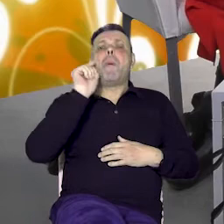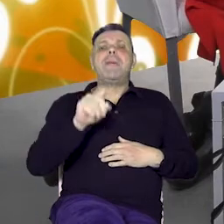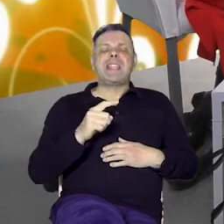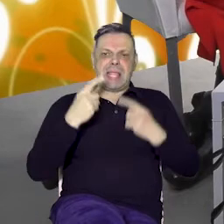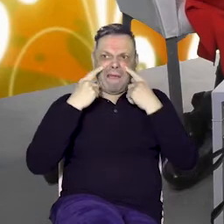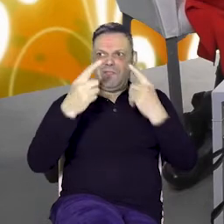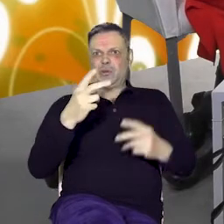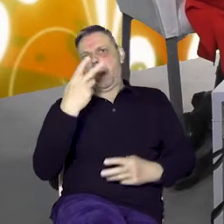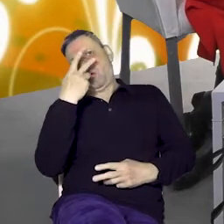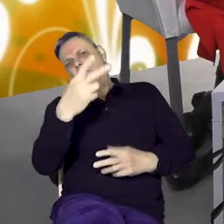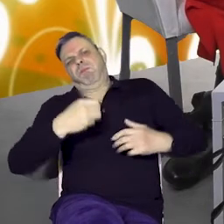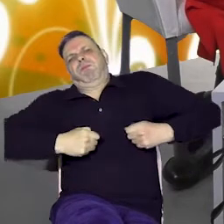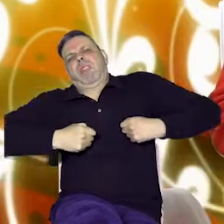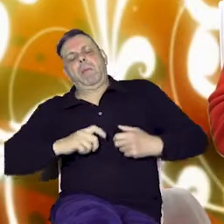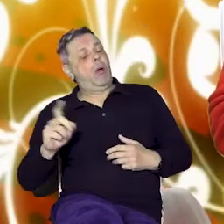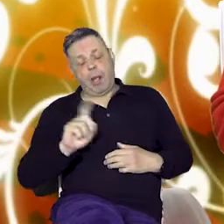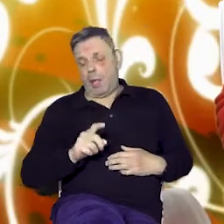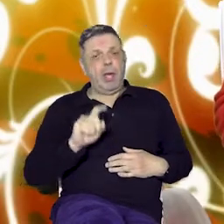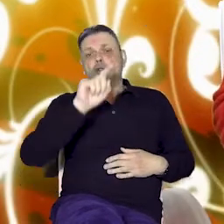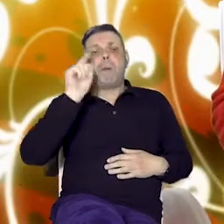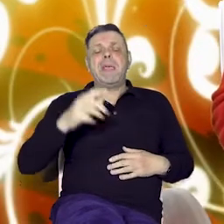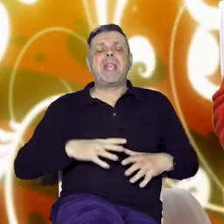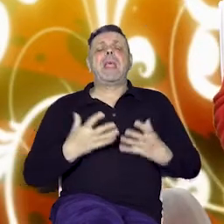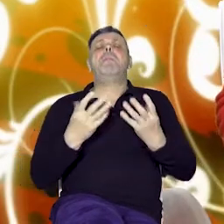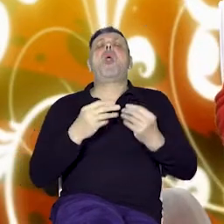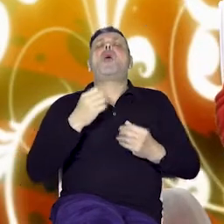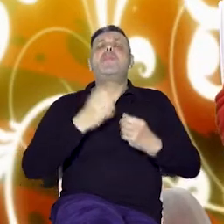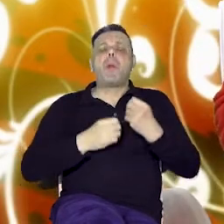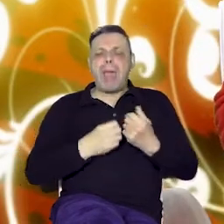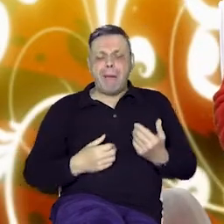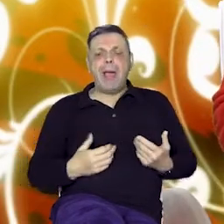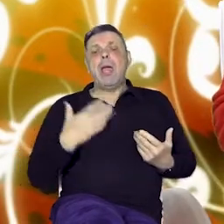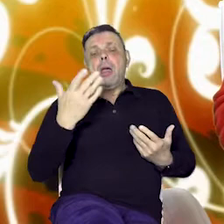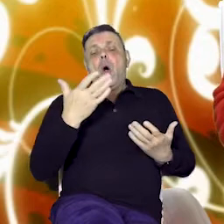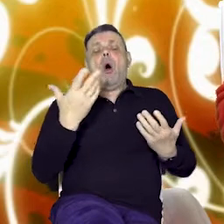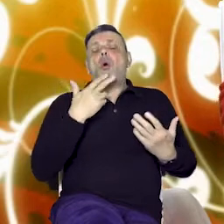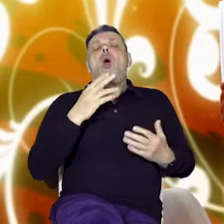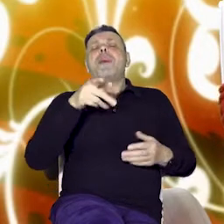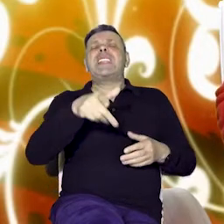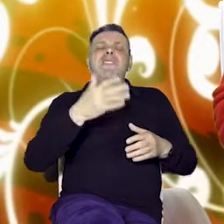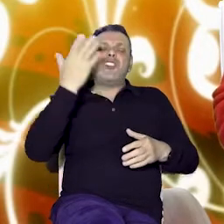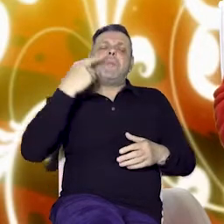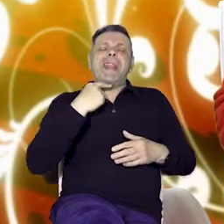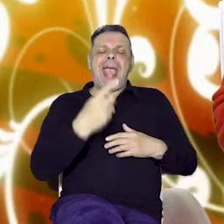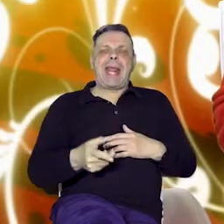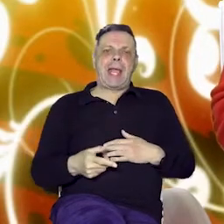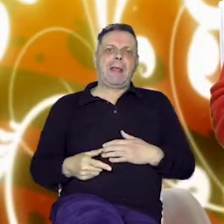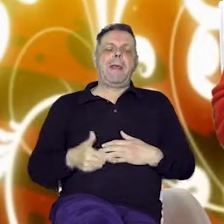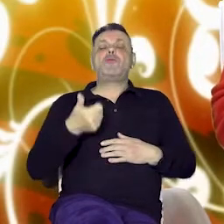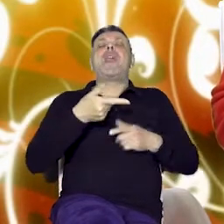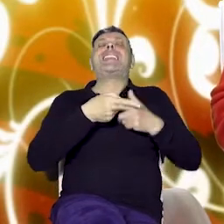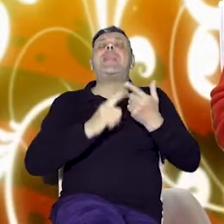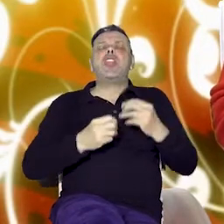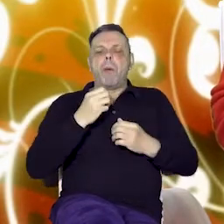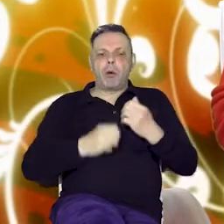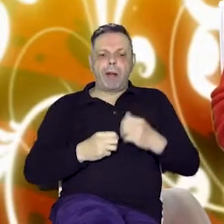vizualnog identiteta. To je pitanje onih problema koje ste vi dotaknuli u ovom uvodnom dijelu i to je samo jedan dio problema.